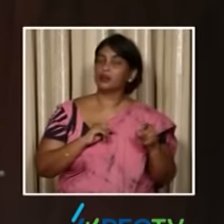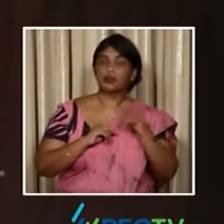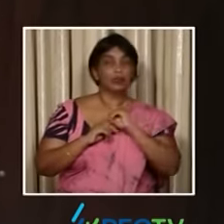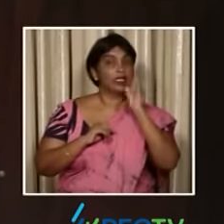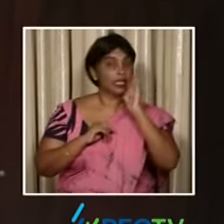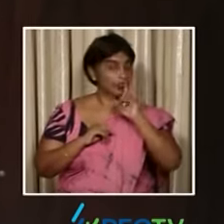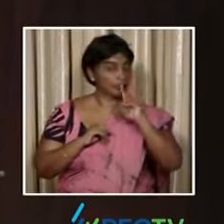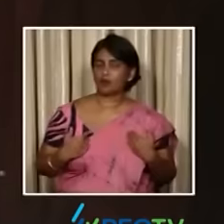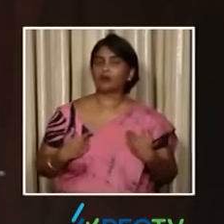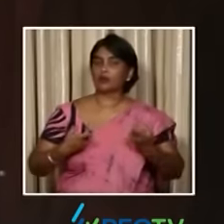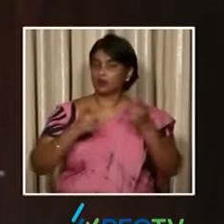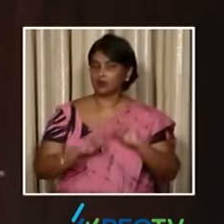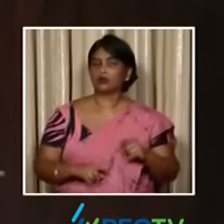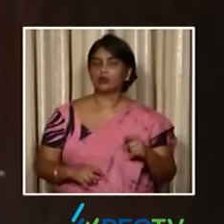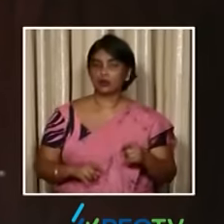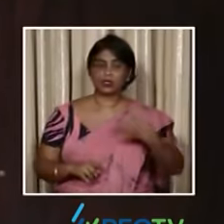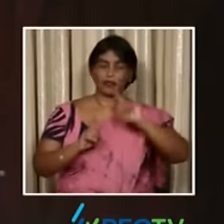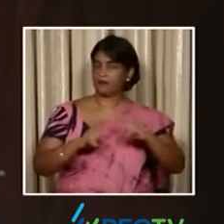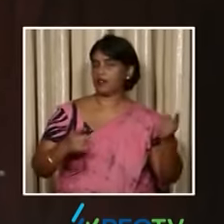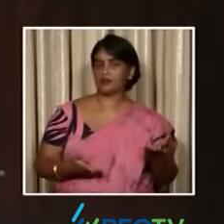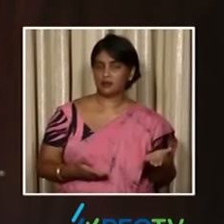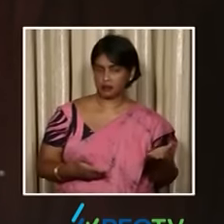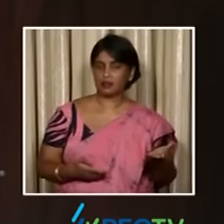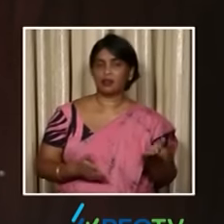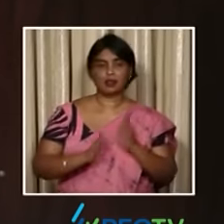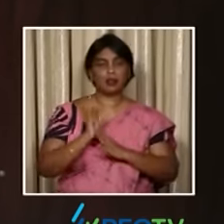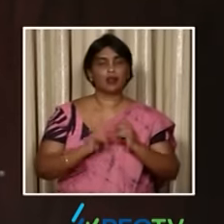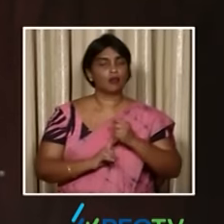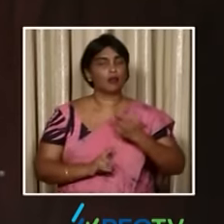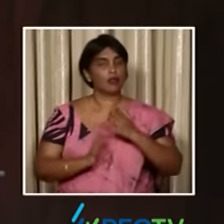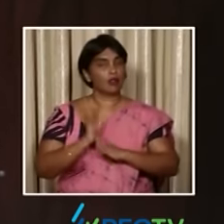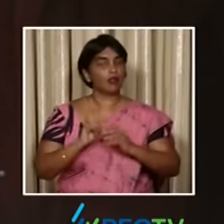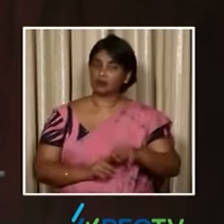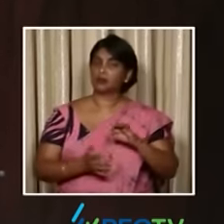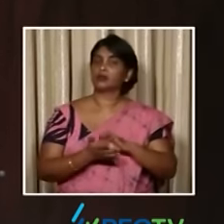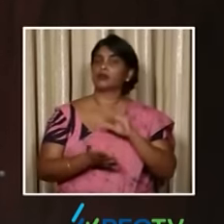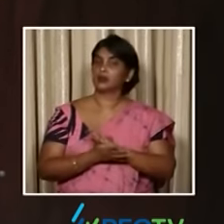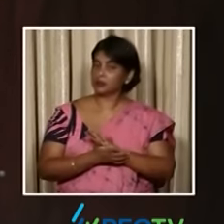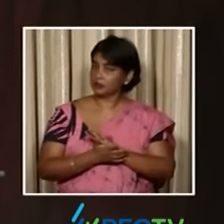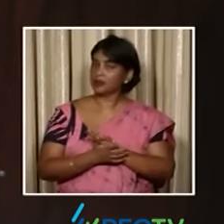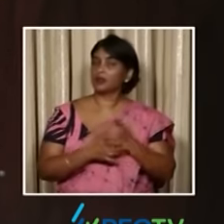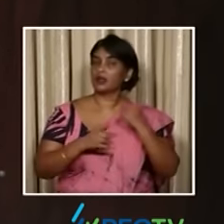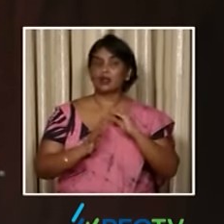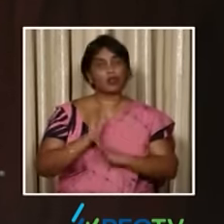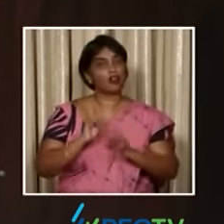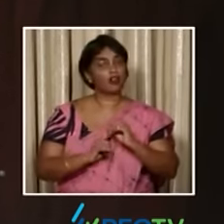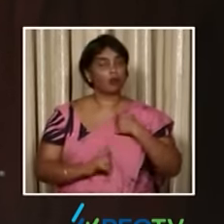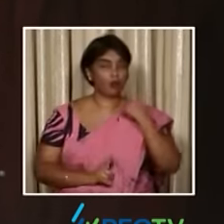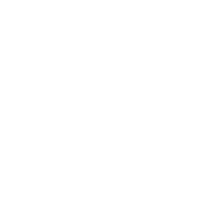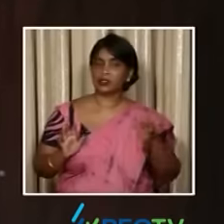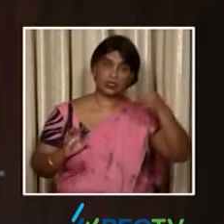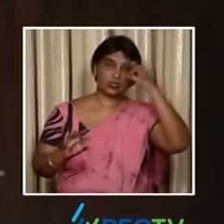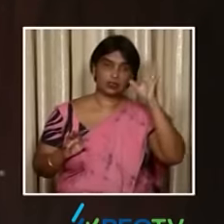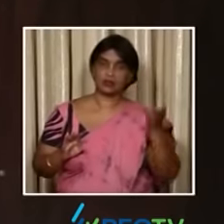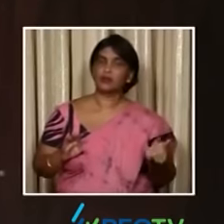with the consent of the minister. මේක සිංහලෙක ඊට තමයි. අමාත්‍යවරයාගේ එකඟත්වය ඇතිව කියලා දාලා ඊළඟට අමාත්‍යවරයාගේ අනුදැනුම ඇතිව කියලා දාලා